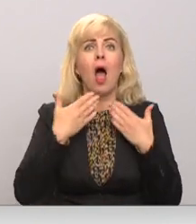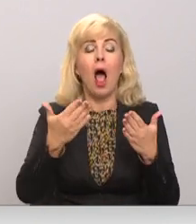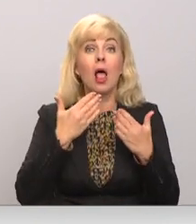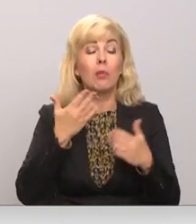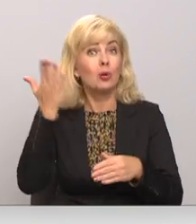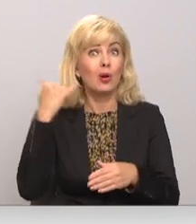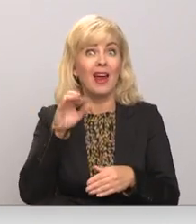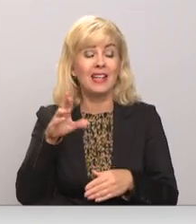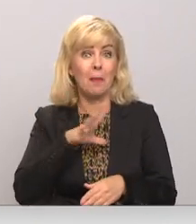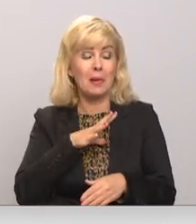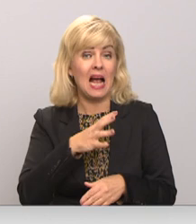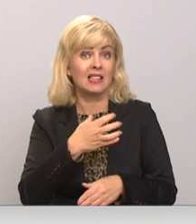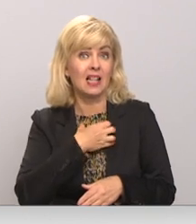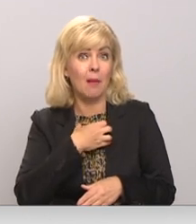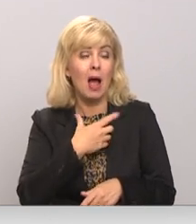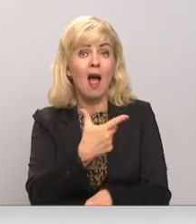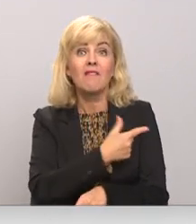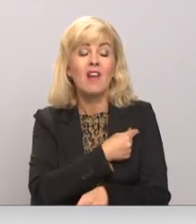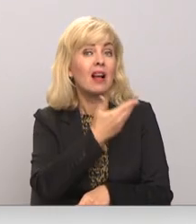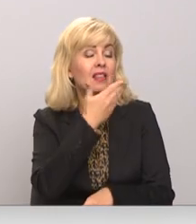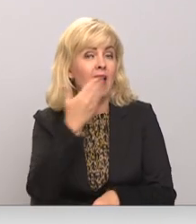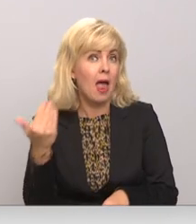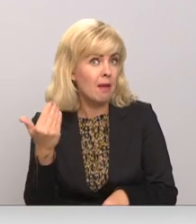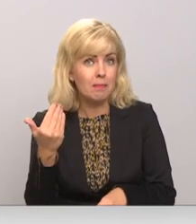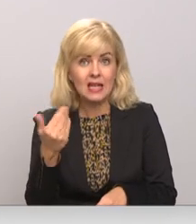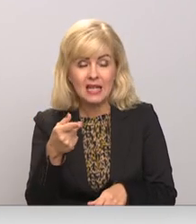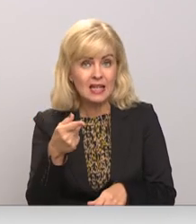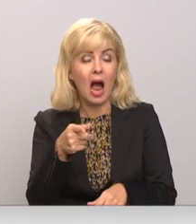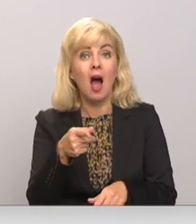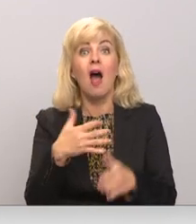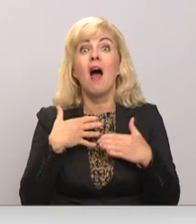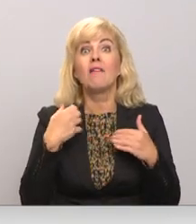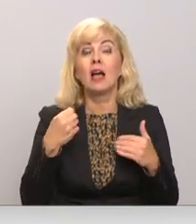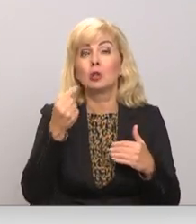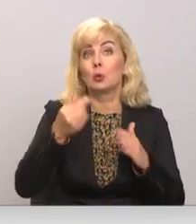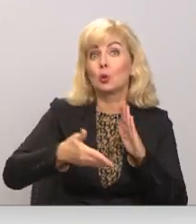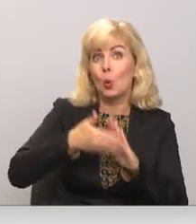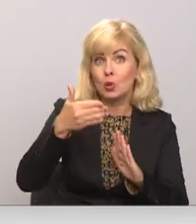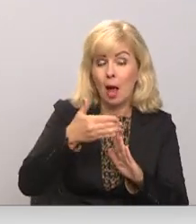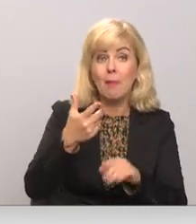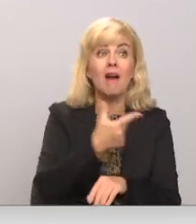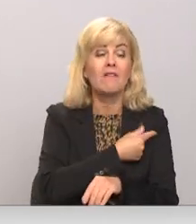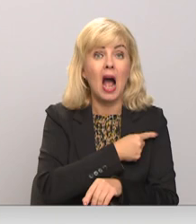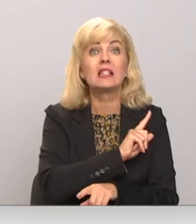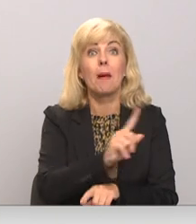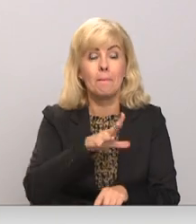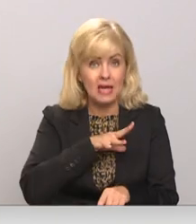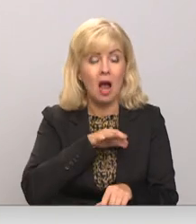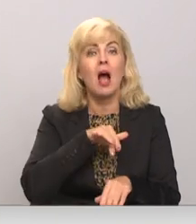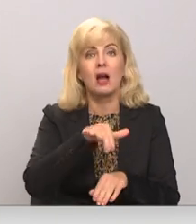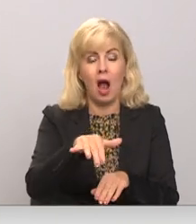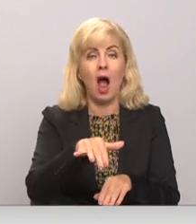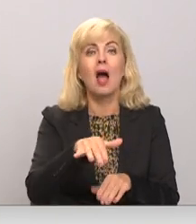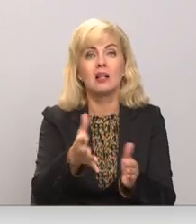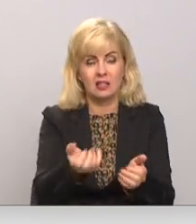Tolaik, kad Ingrīda saslima, vakcīnas Latvijā vēl nebija pieejamas, bet līdz ko veselība uzlabojās un vakcīnas bija pieejamas, viņa devās saņemt